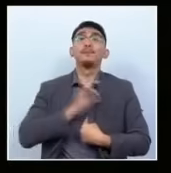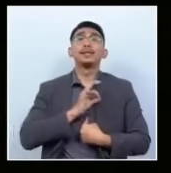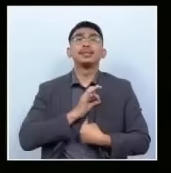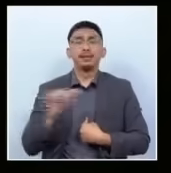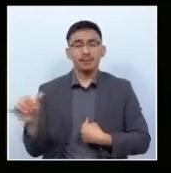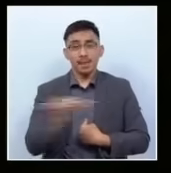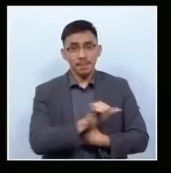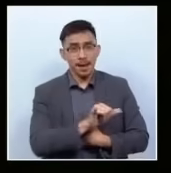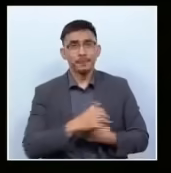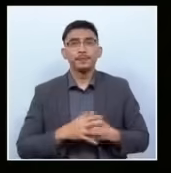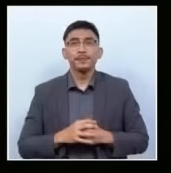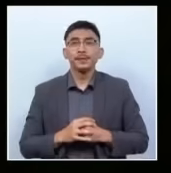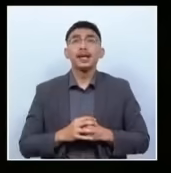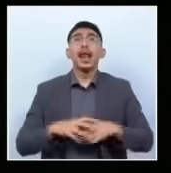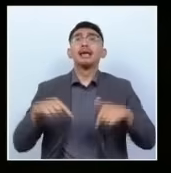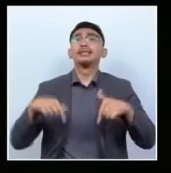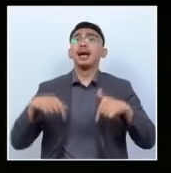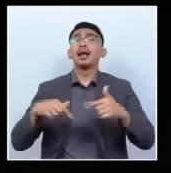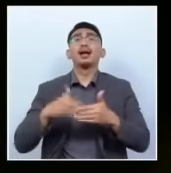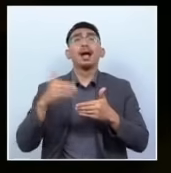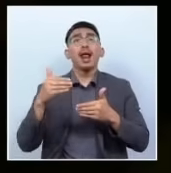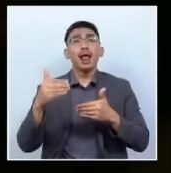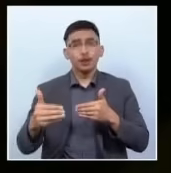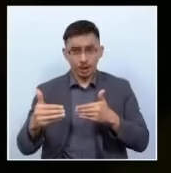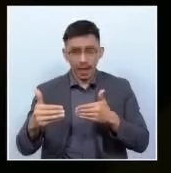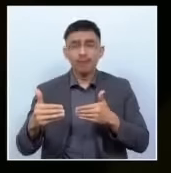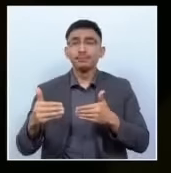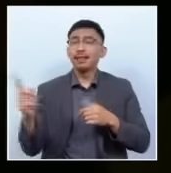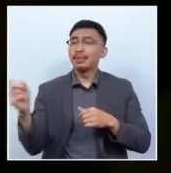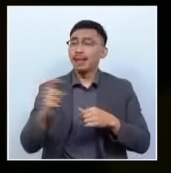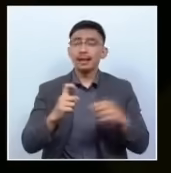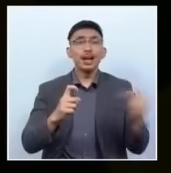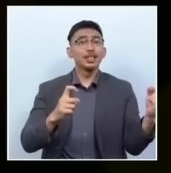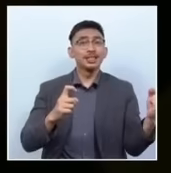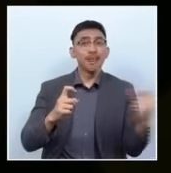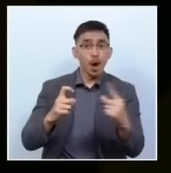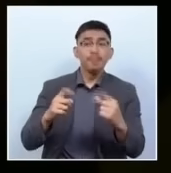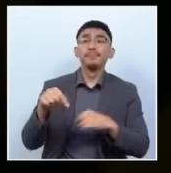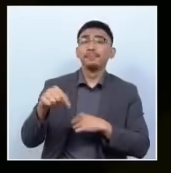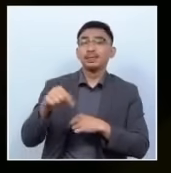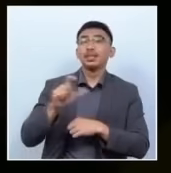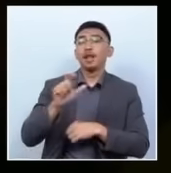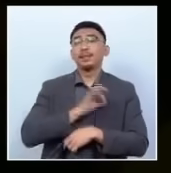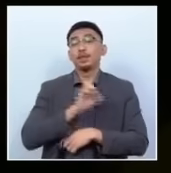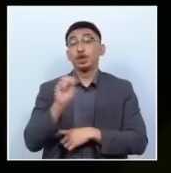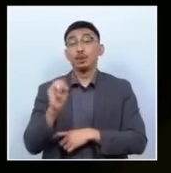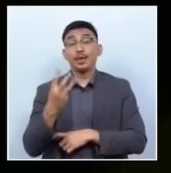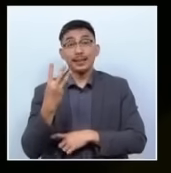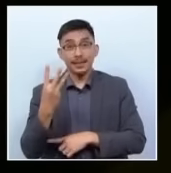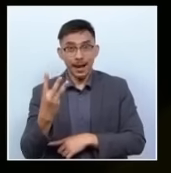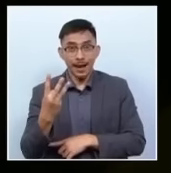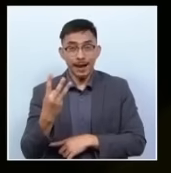dan kita akan memasuki sesi tanya jawab yang terakhir yakni calon Presiden nomor urut 3 Pak Ganjar pranowo dan calon Presiden nomor urut 2 Bapak prabo